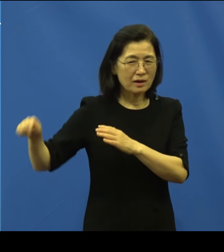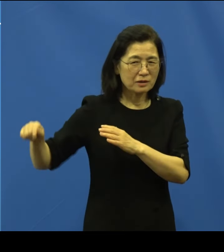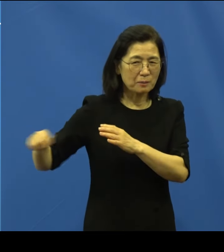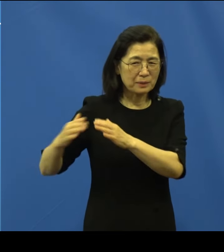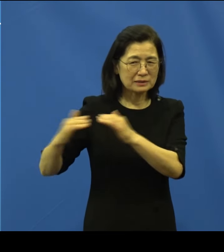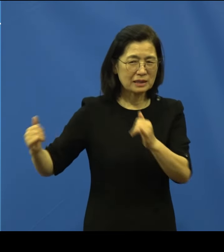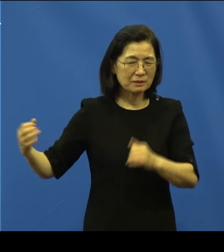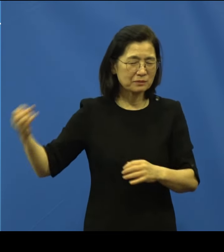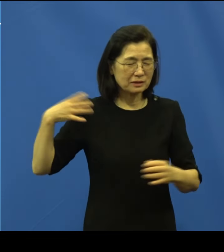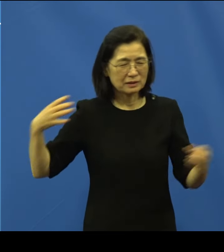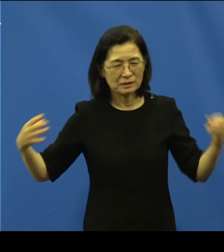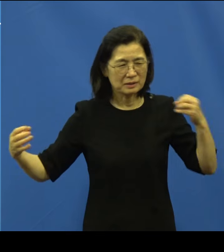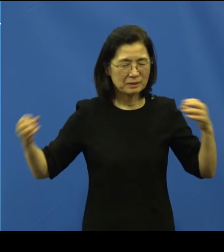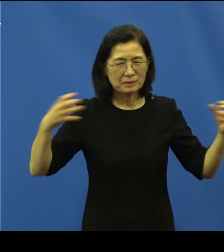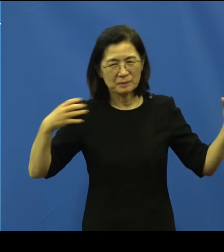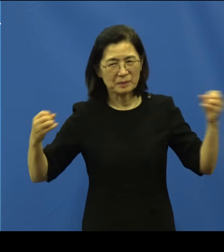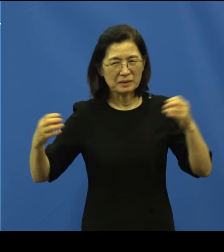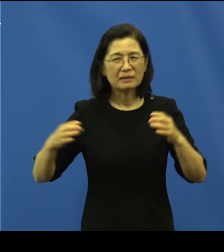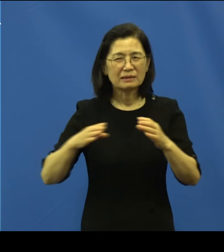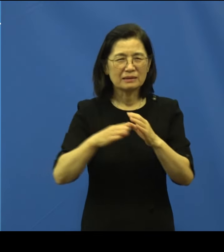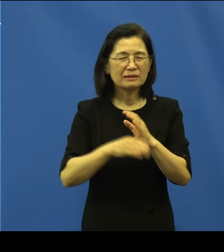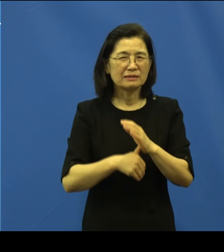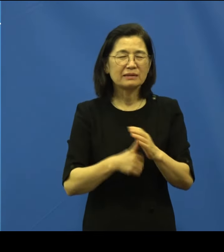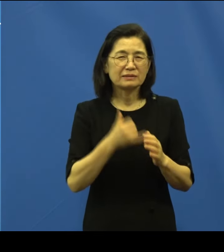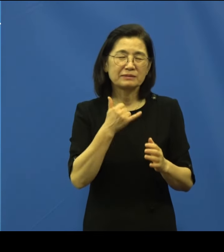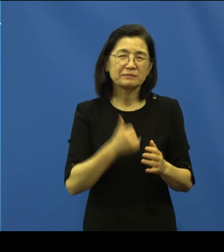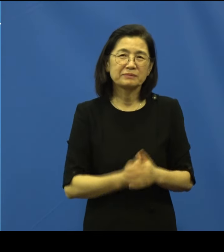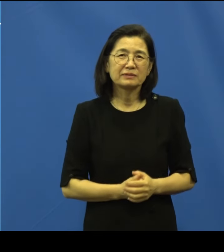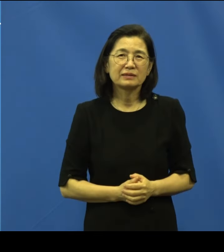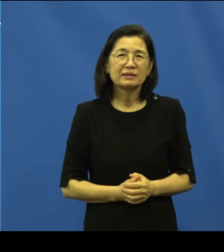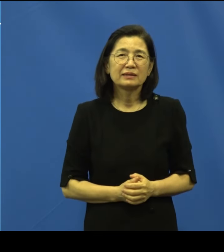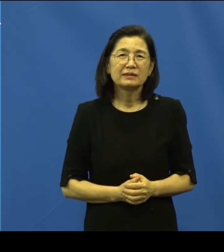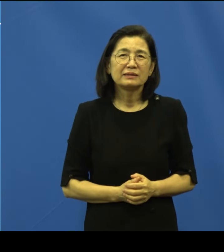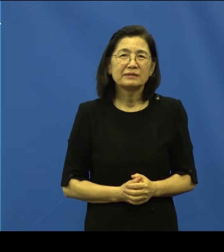목사님 뭐 이렇고 저렇고, 아 그렇구나.